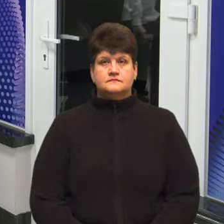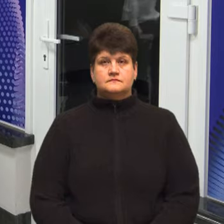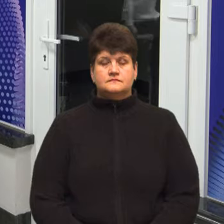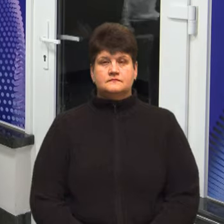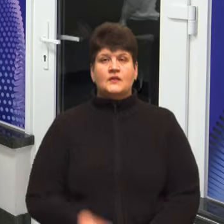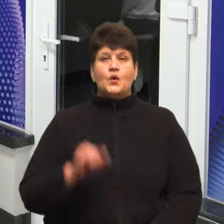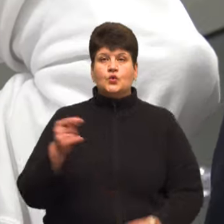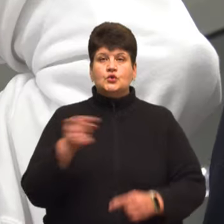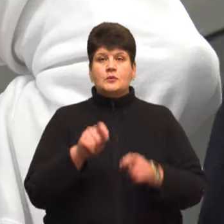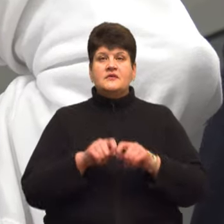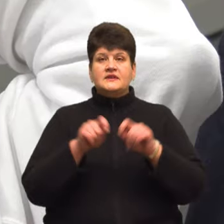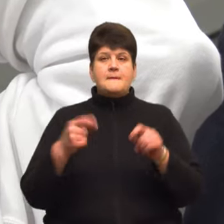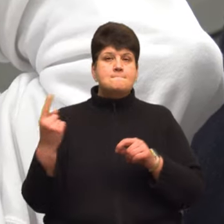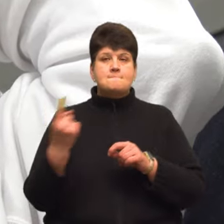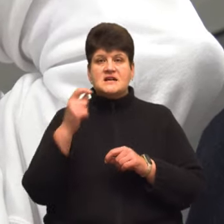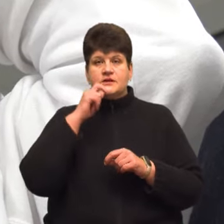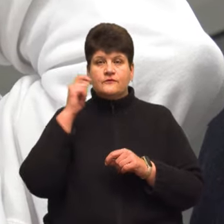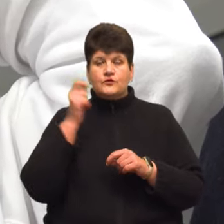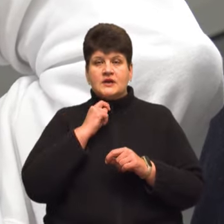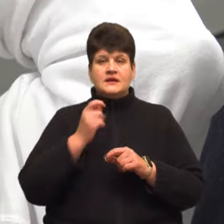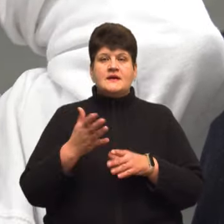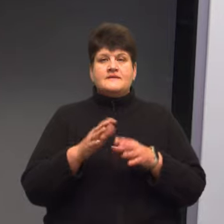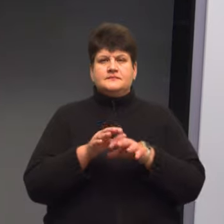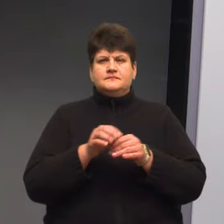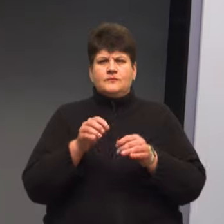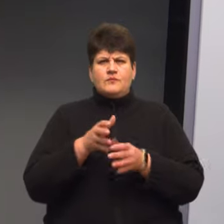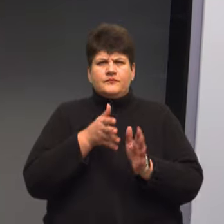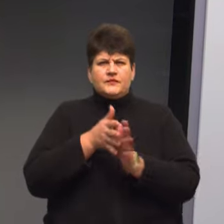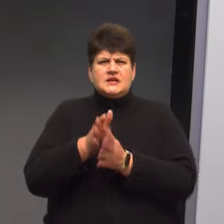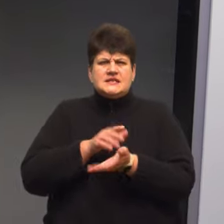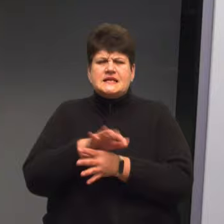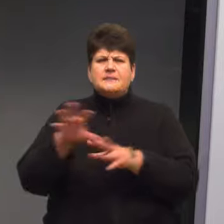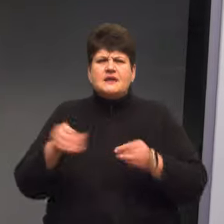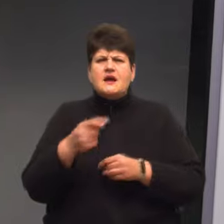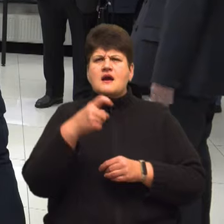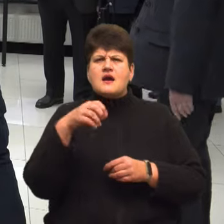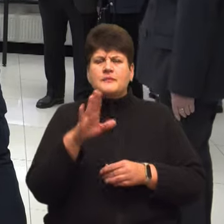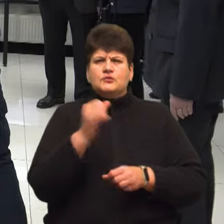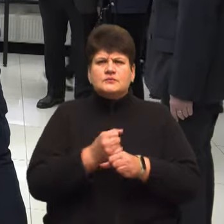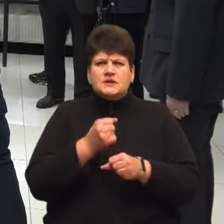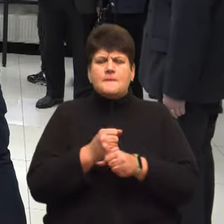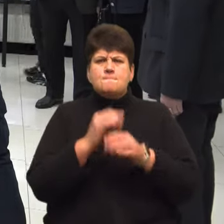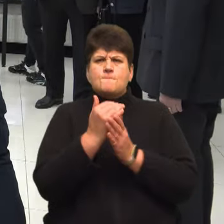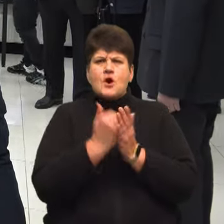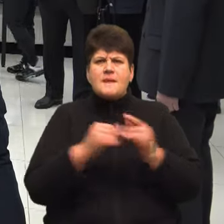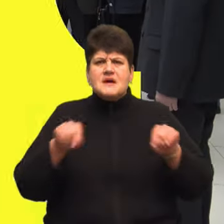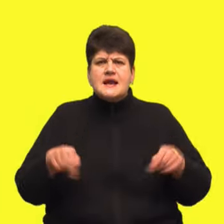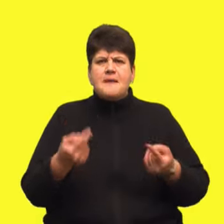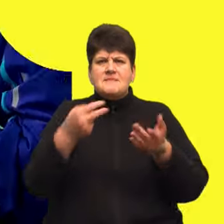у Тернополі відкрили перший в Україні імерсивний хаб за допомогою якого науковці розроблятимуть програми реабілітації